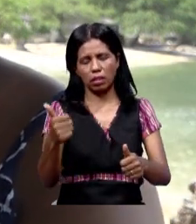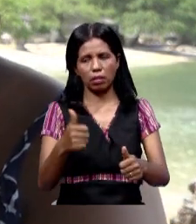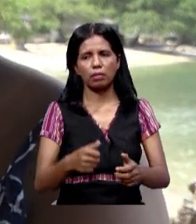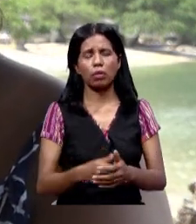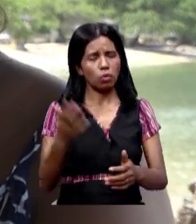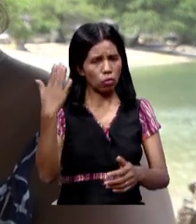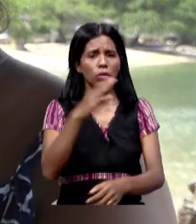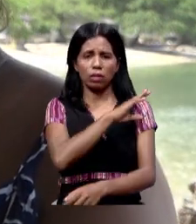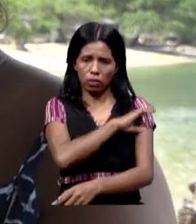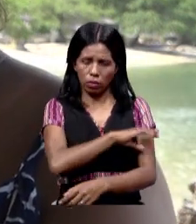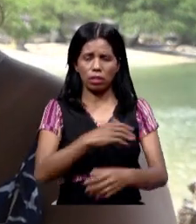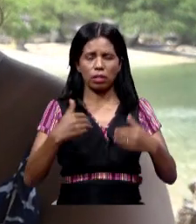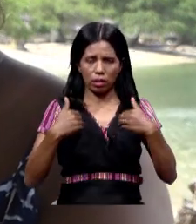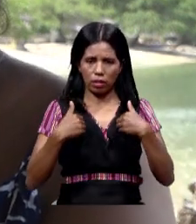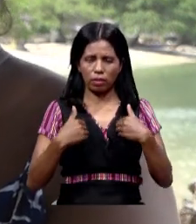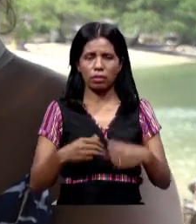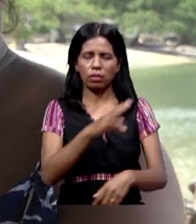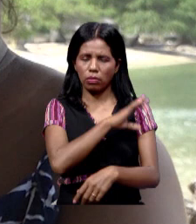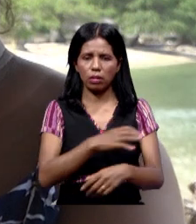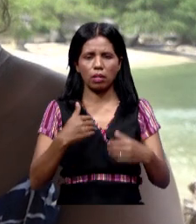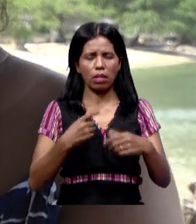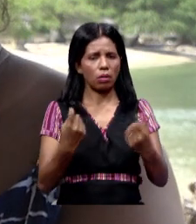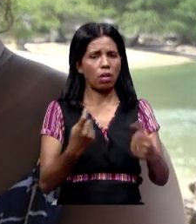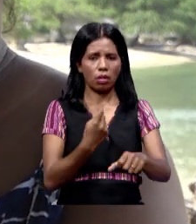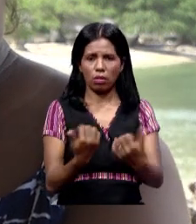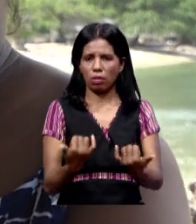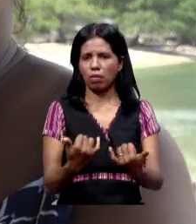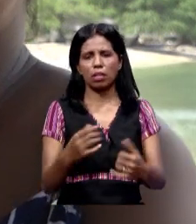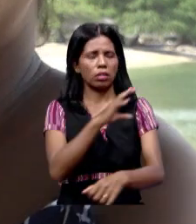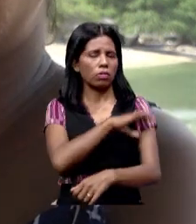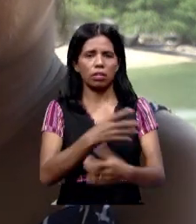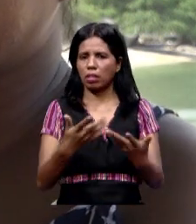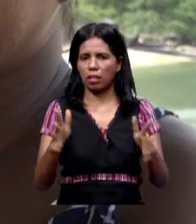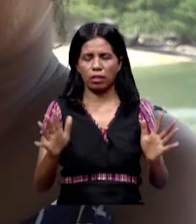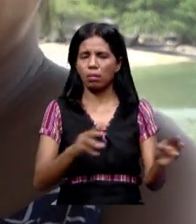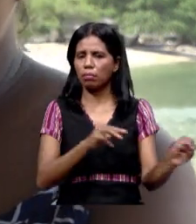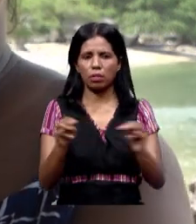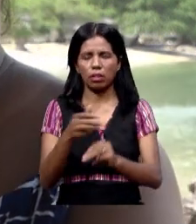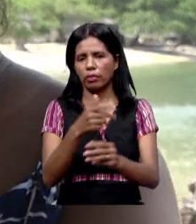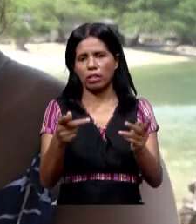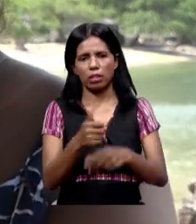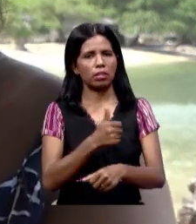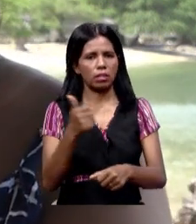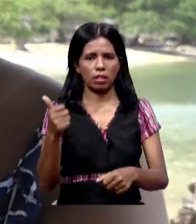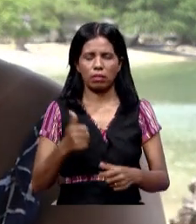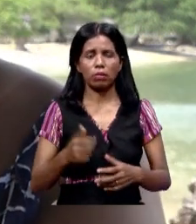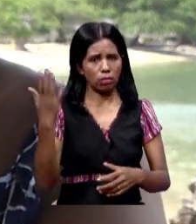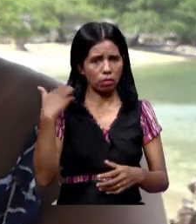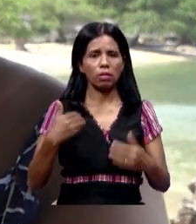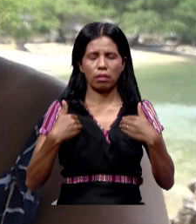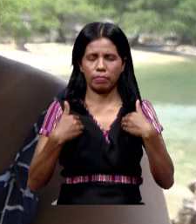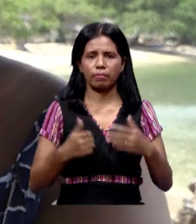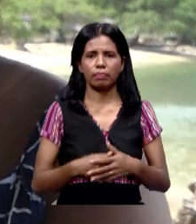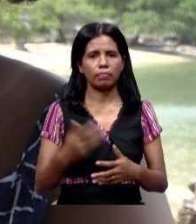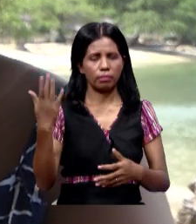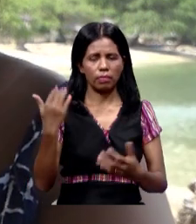biasa mai, uluk security dia ansep ne, iya ne iya, agar dia ansep lah ya ne, security lah ya. Iya uluk ya, agar